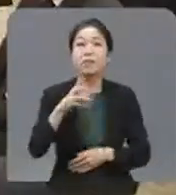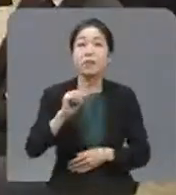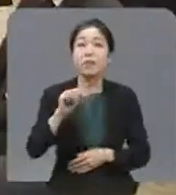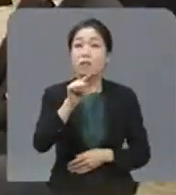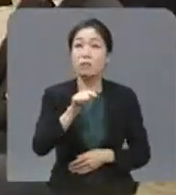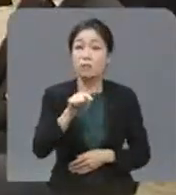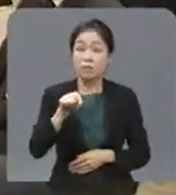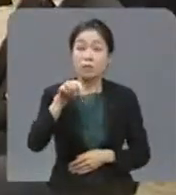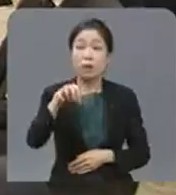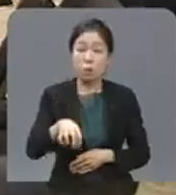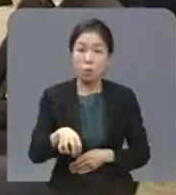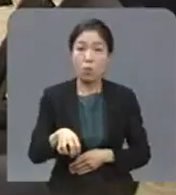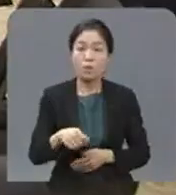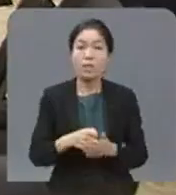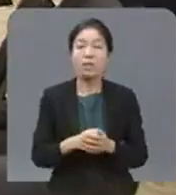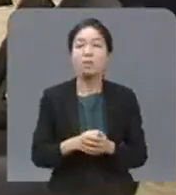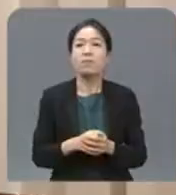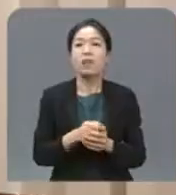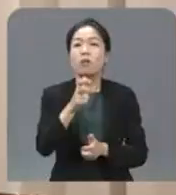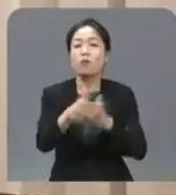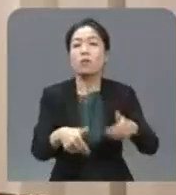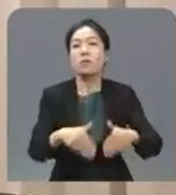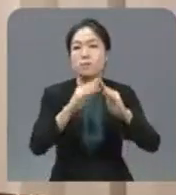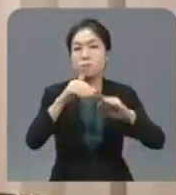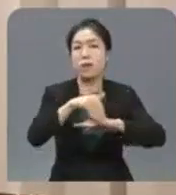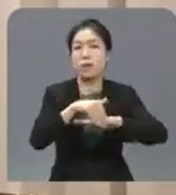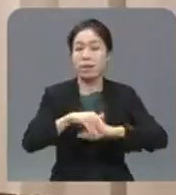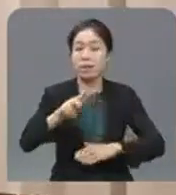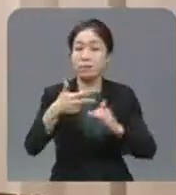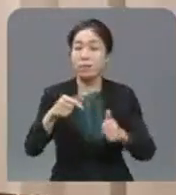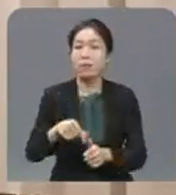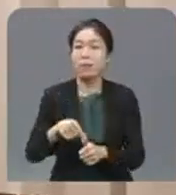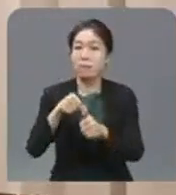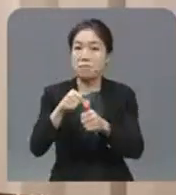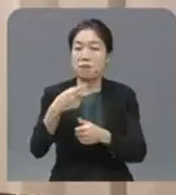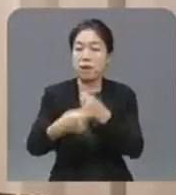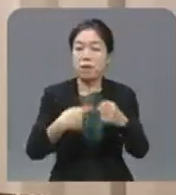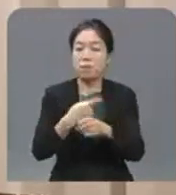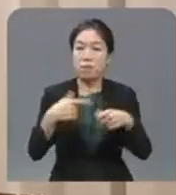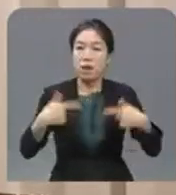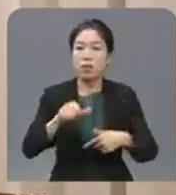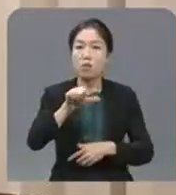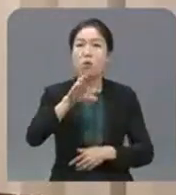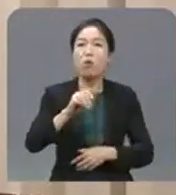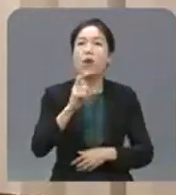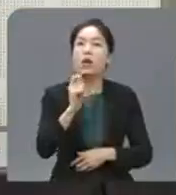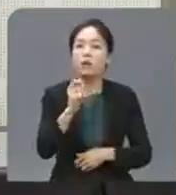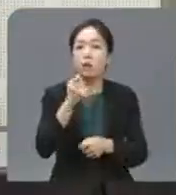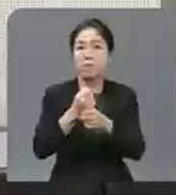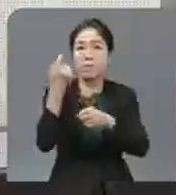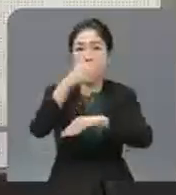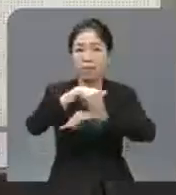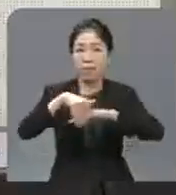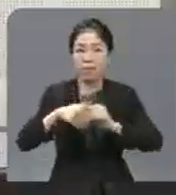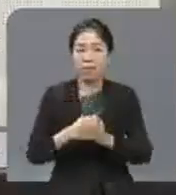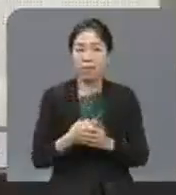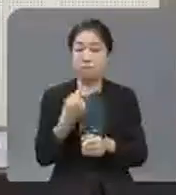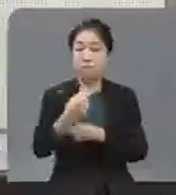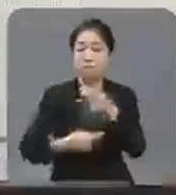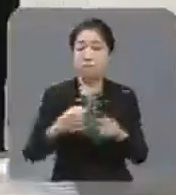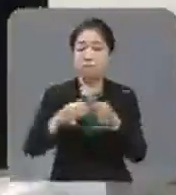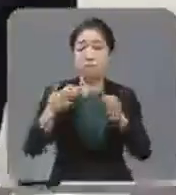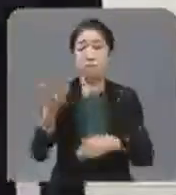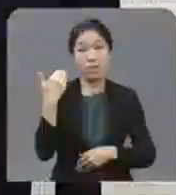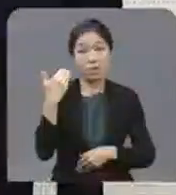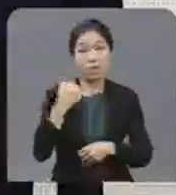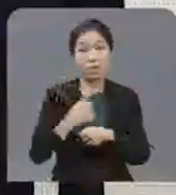터에 리튬염 공장을 지키기로 한 겁니다 700여명을 고용해 해마다 5만 톤을 생산할 예정입니다 지난 1년간